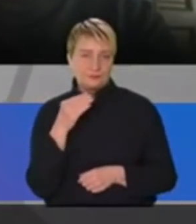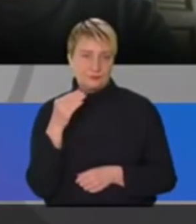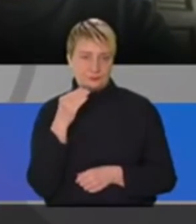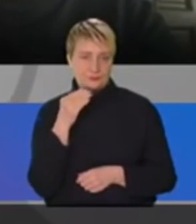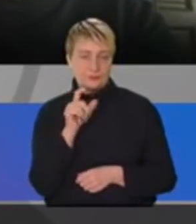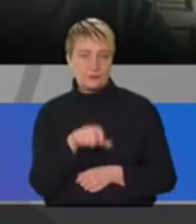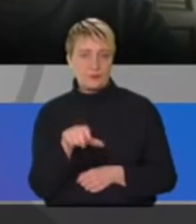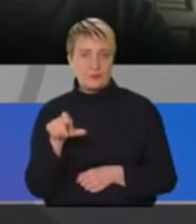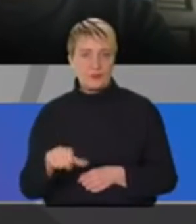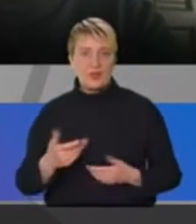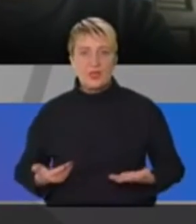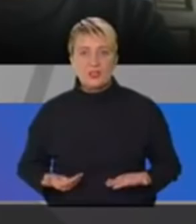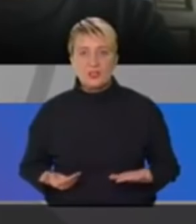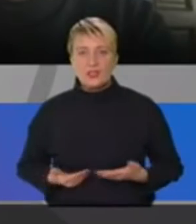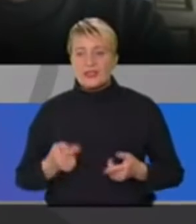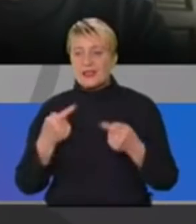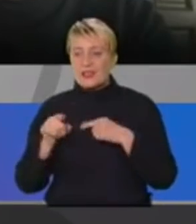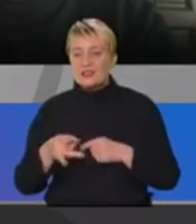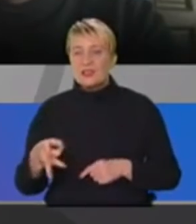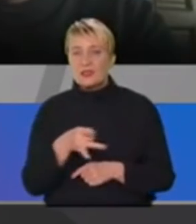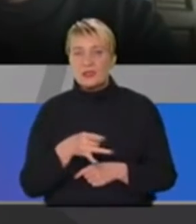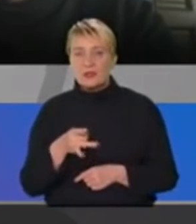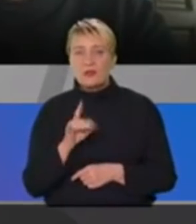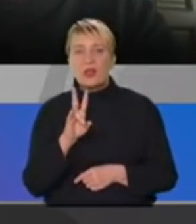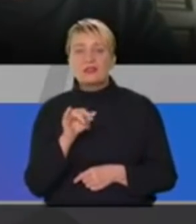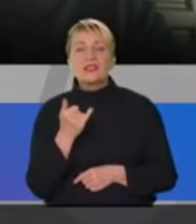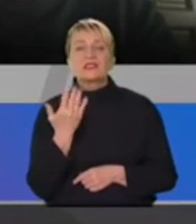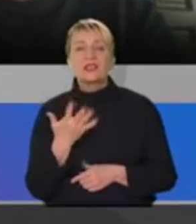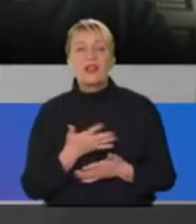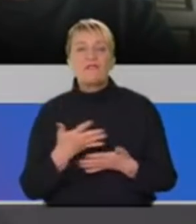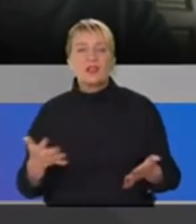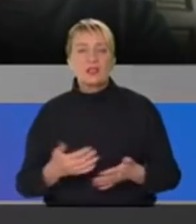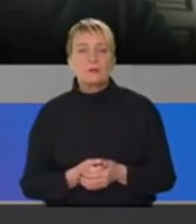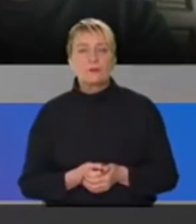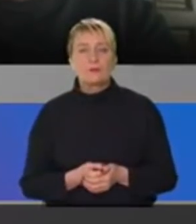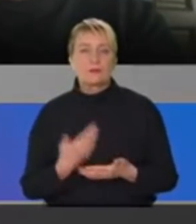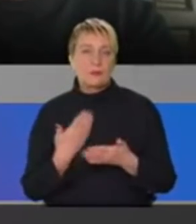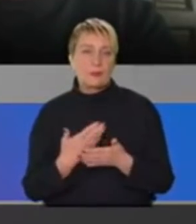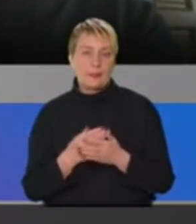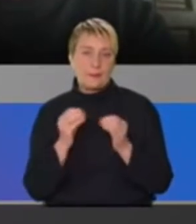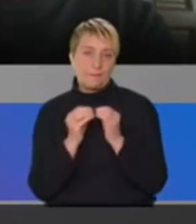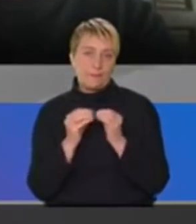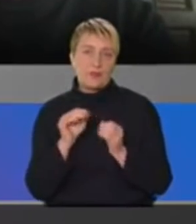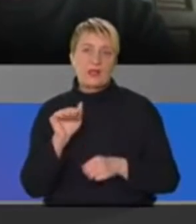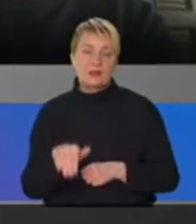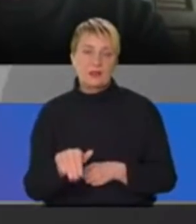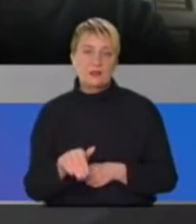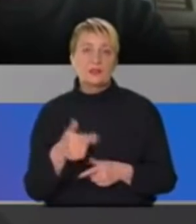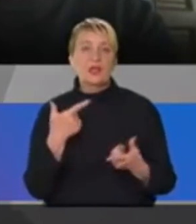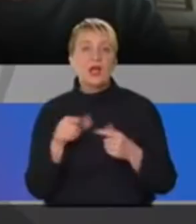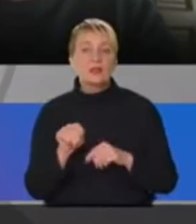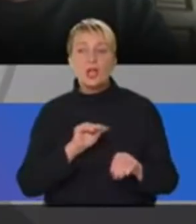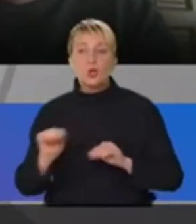якраз жителів інших регіонів. Ну, наскільки велика? Ну, близько 10 тисяч. Так, і де ви їх